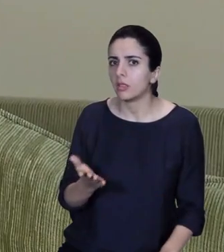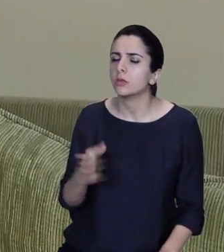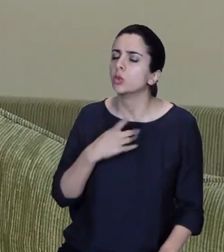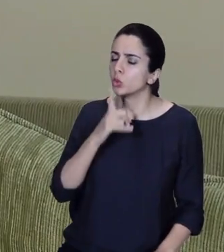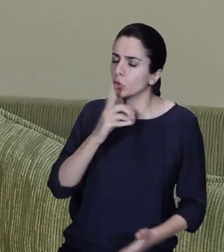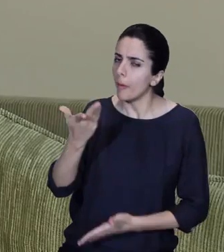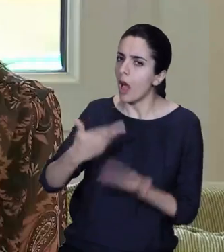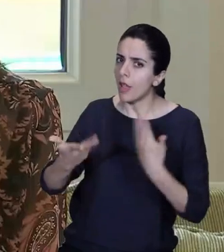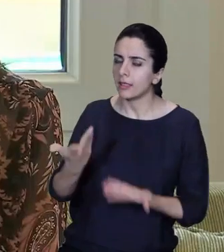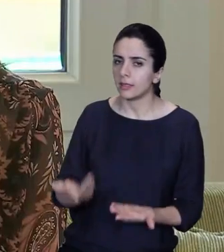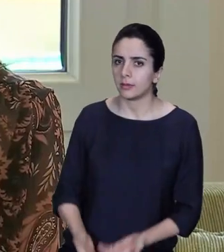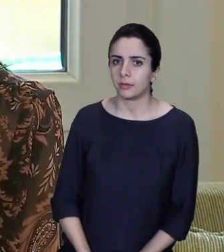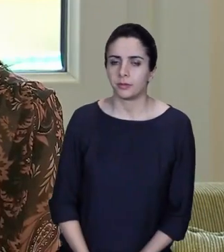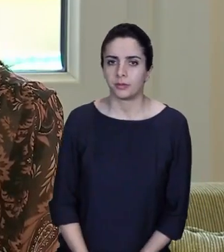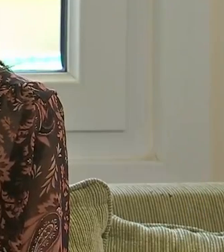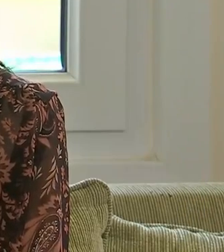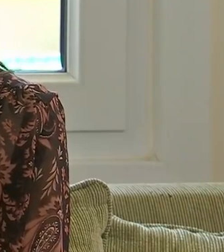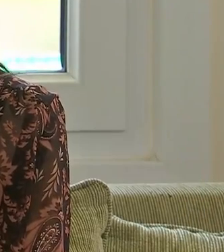ben sustum, seni dinliyorum.